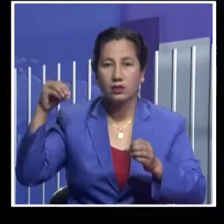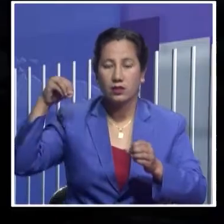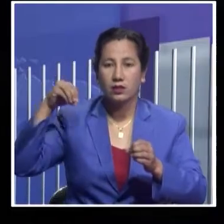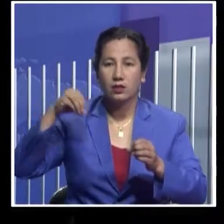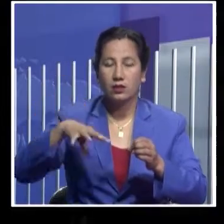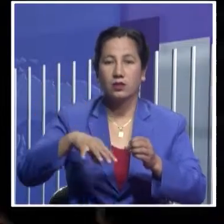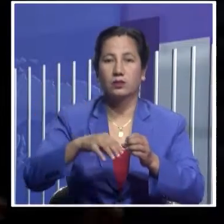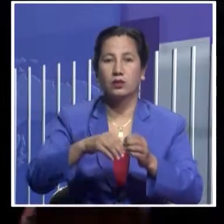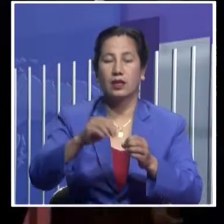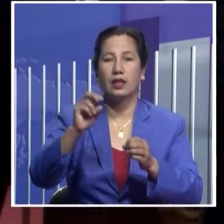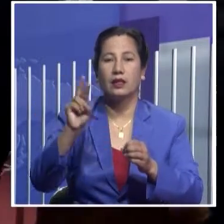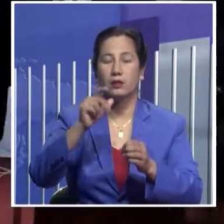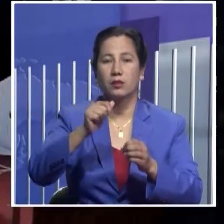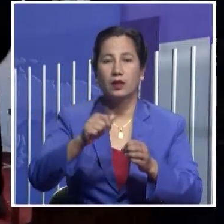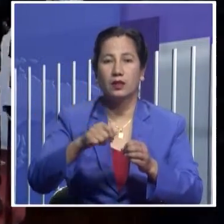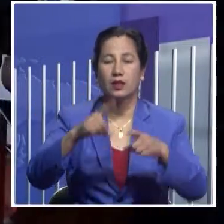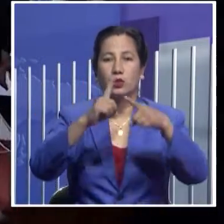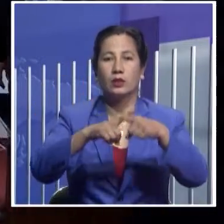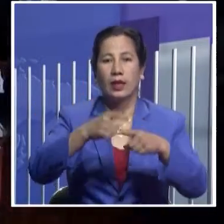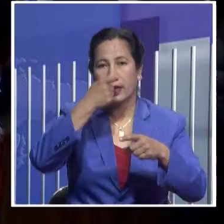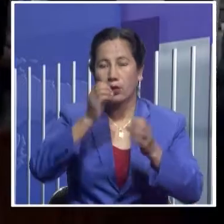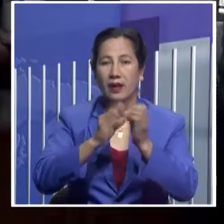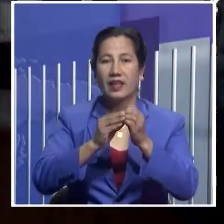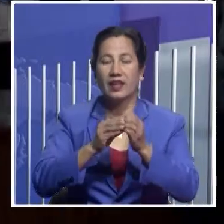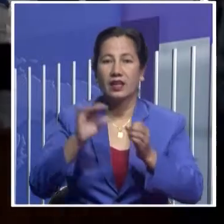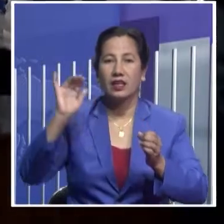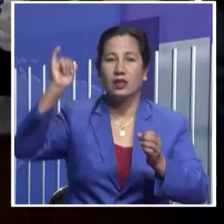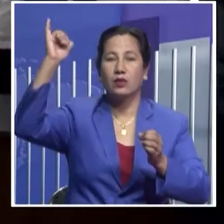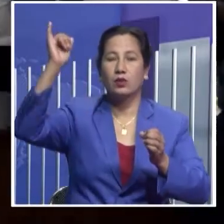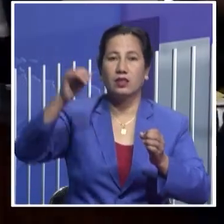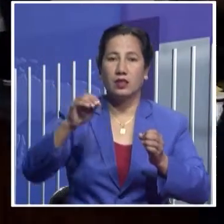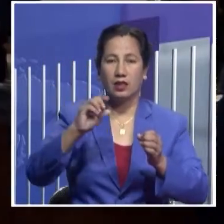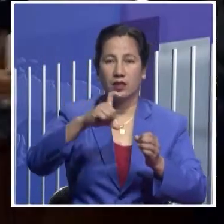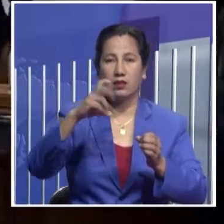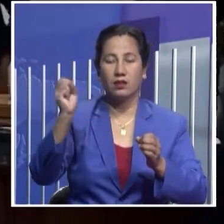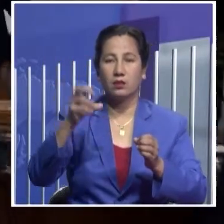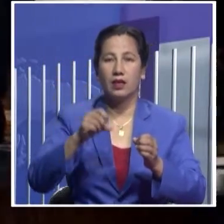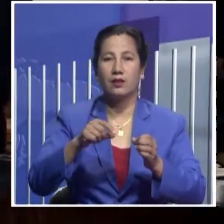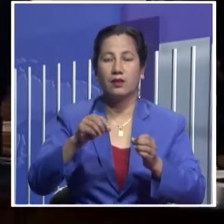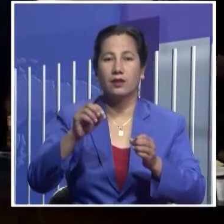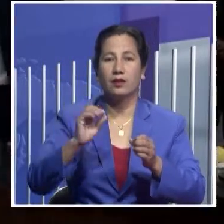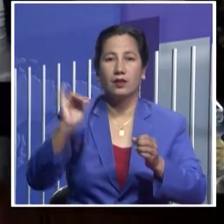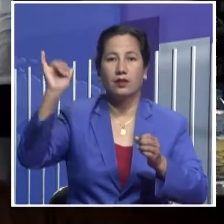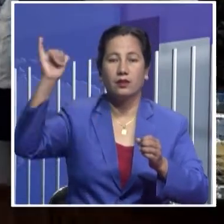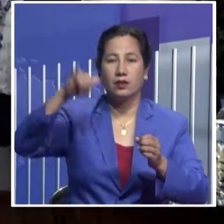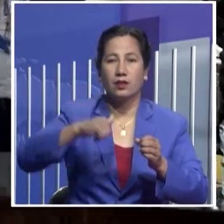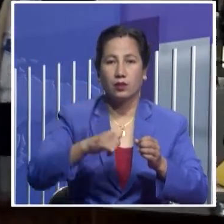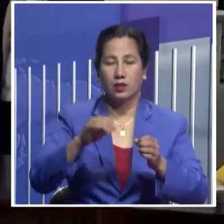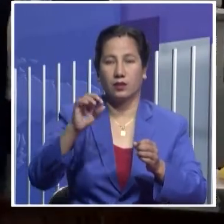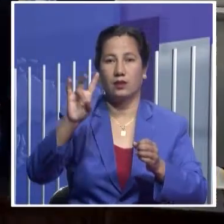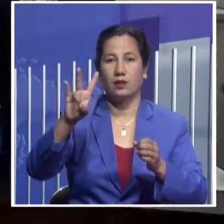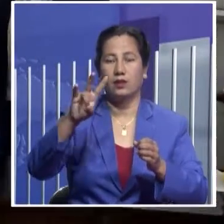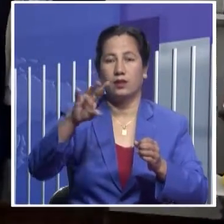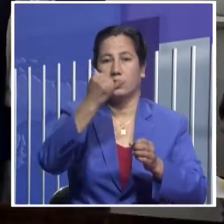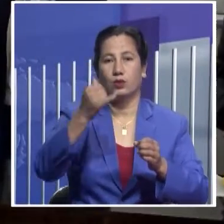बहादुर धानुक, जोरायल गाउँपालिका 1 डोटीका खड्गबहादुर मल्ल र आलिताल गाउँपालिका 8 डडेलधुराका शोभा कुमारी